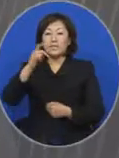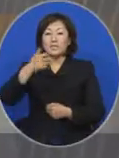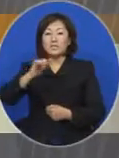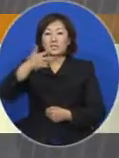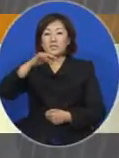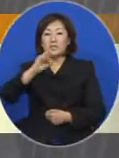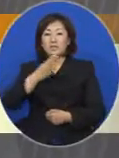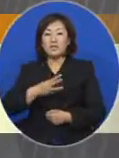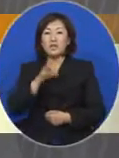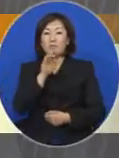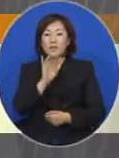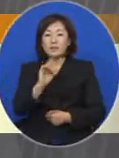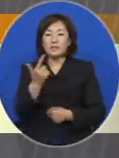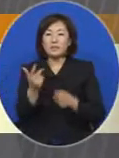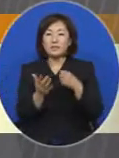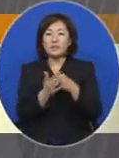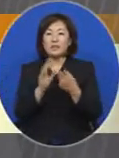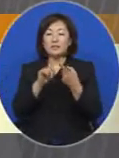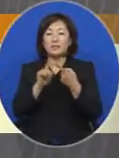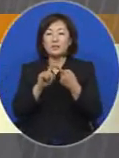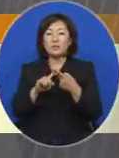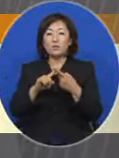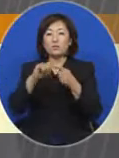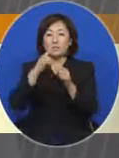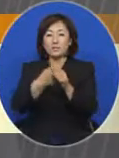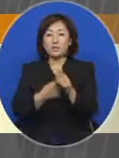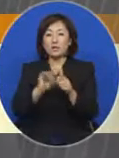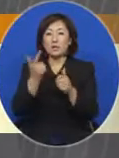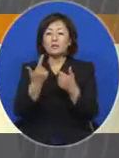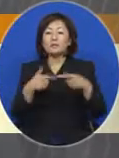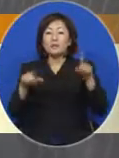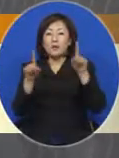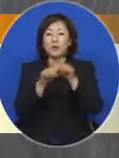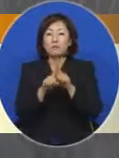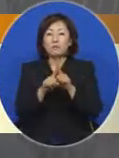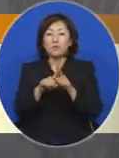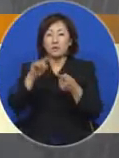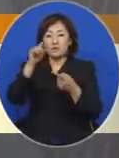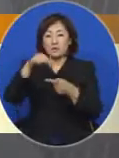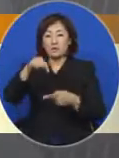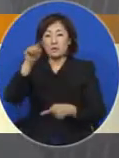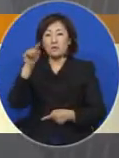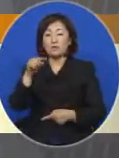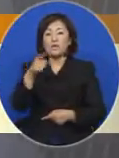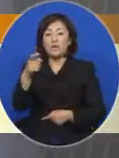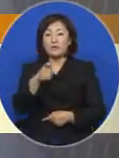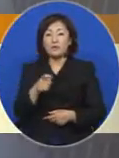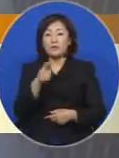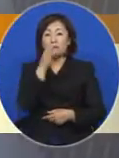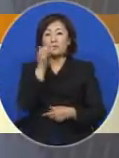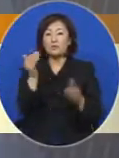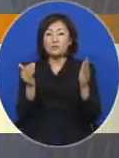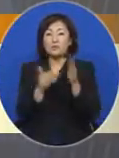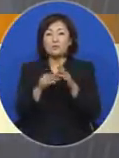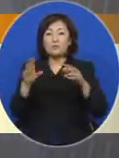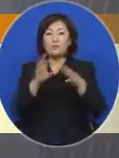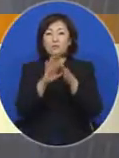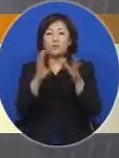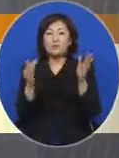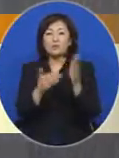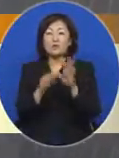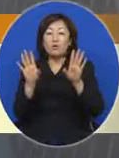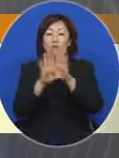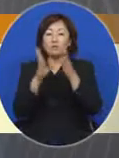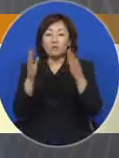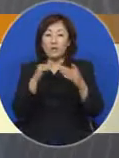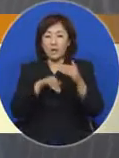아니라 이런 안전장치도 범행 도구인 갈고리로 이렇게 해제할 수 있기 때문에 출입문